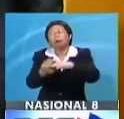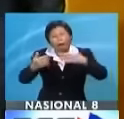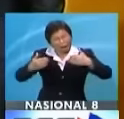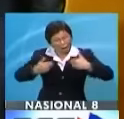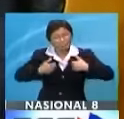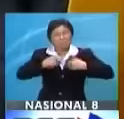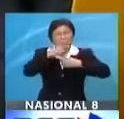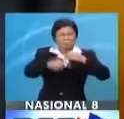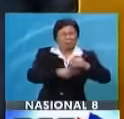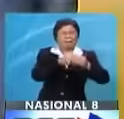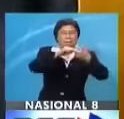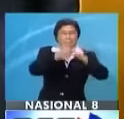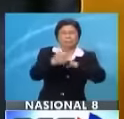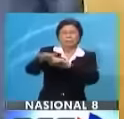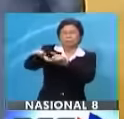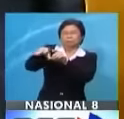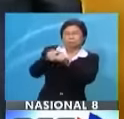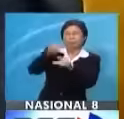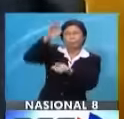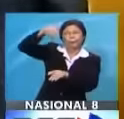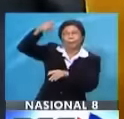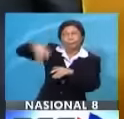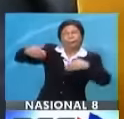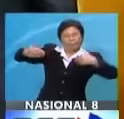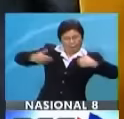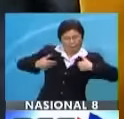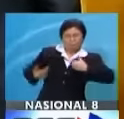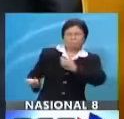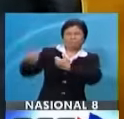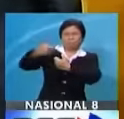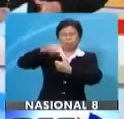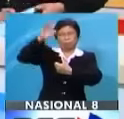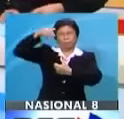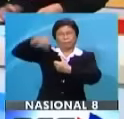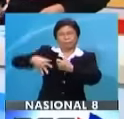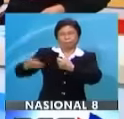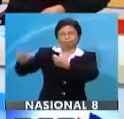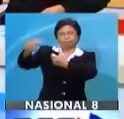terkecuali mengenai isu melibatkan Myanmar.